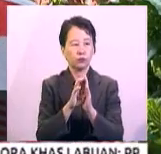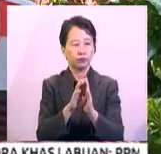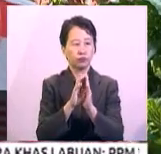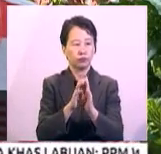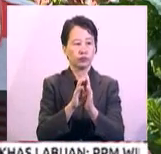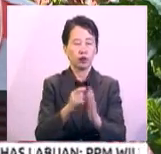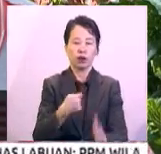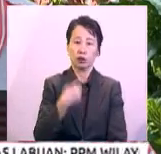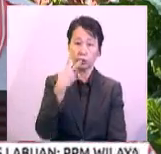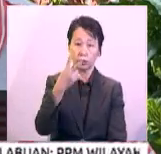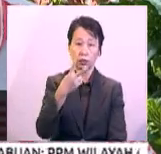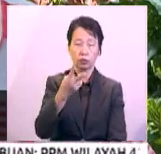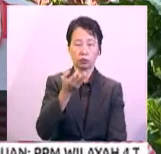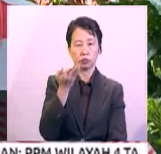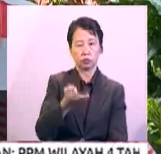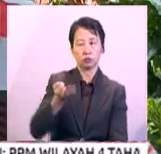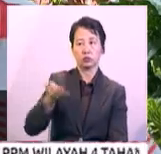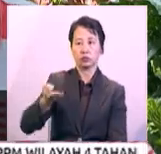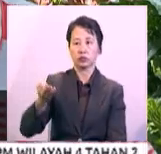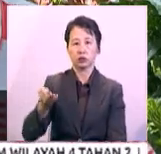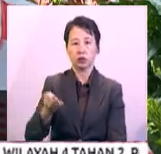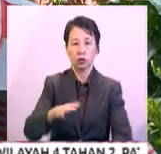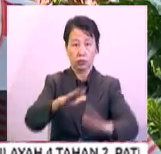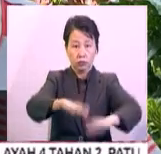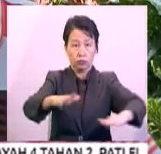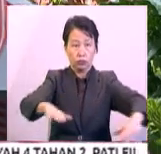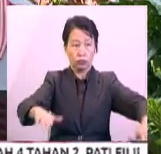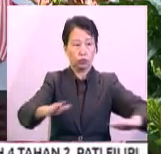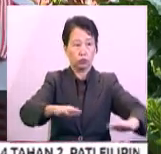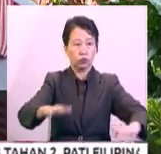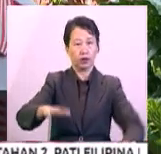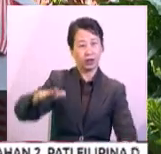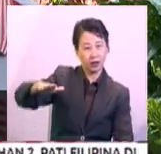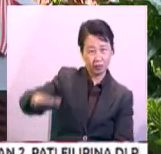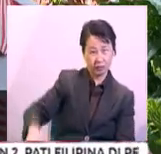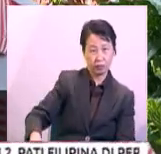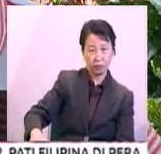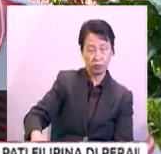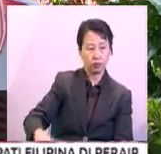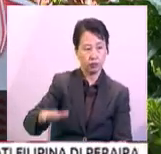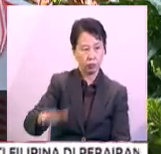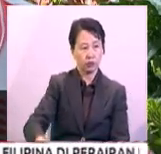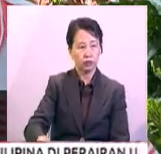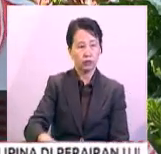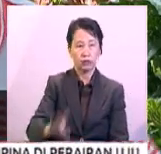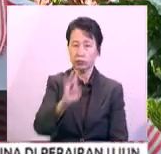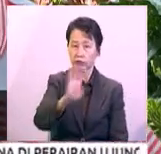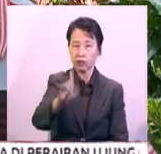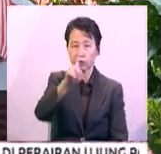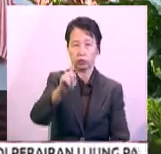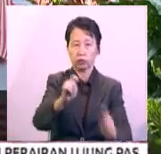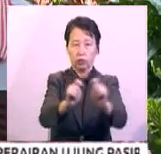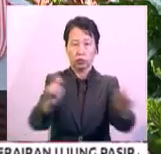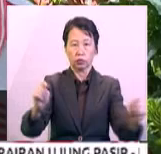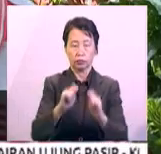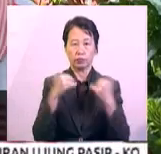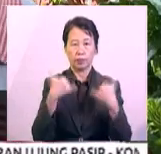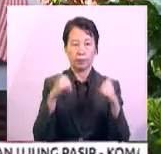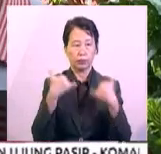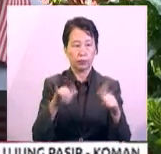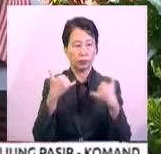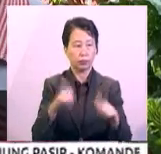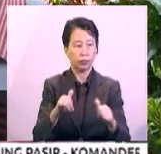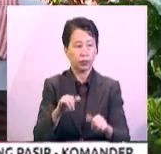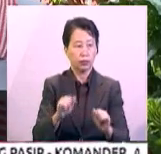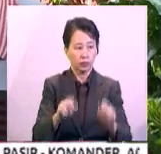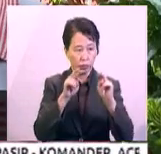saya tengok macam kemudahan budak-budak kecil, okay, sebagai satu tempat untuk permainan sambil